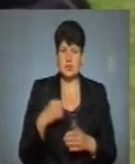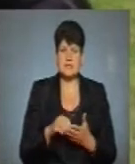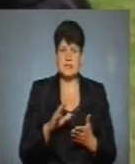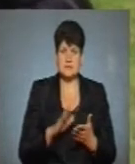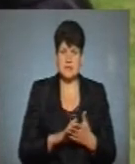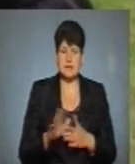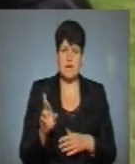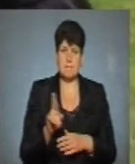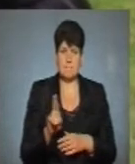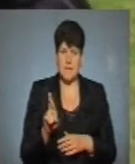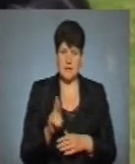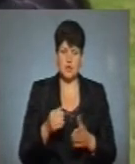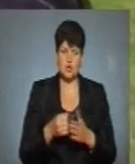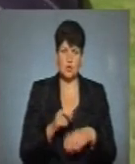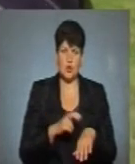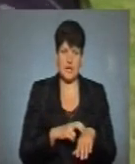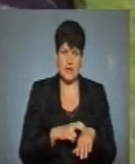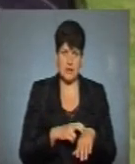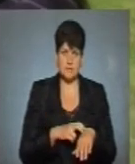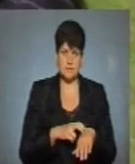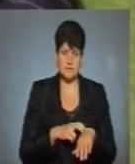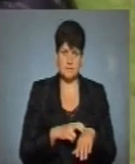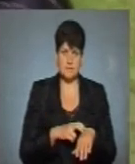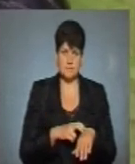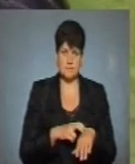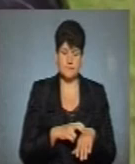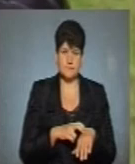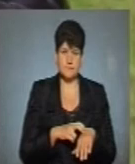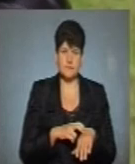на п'ятницю до лікаря. І